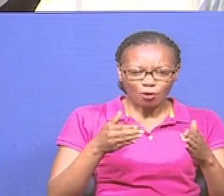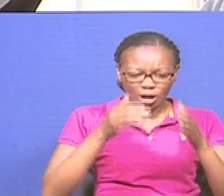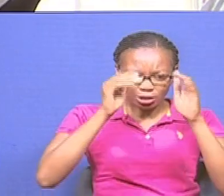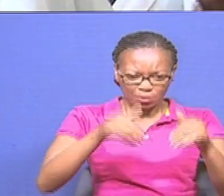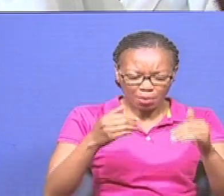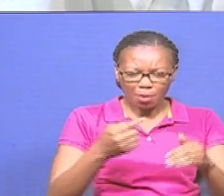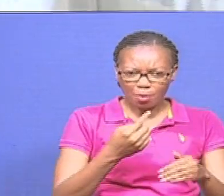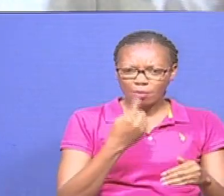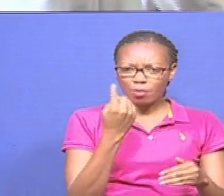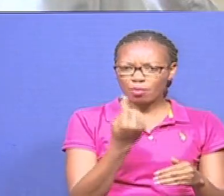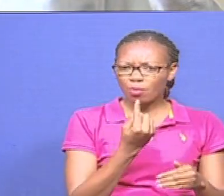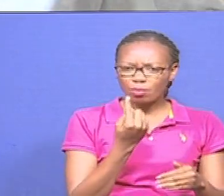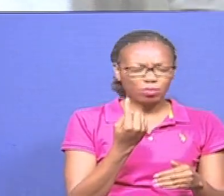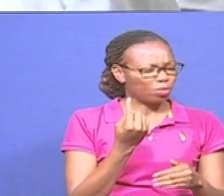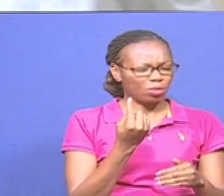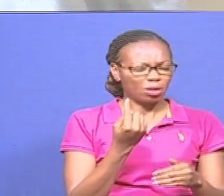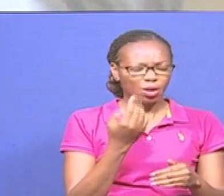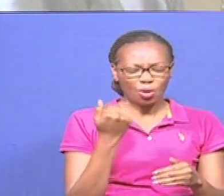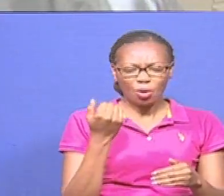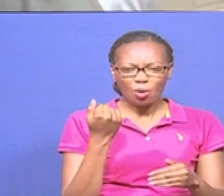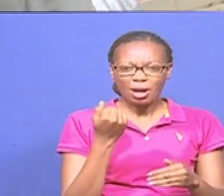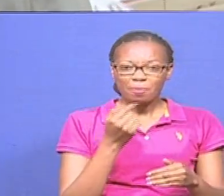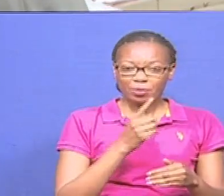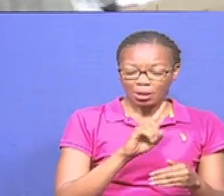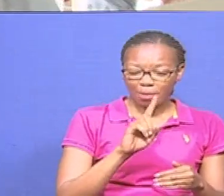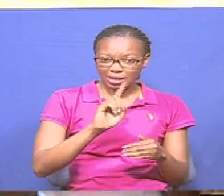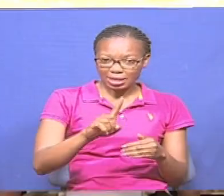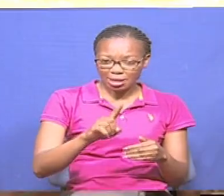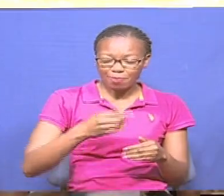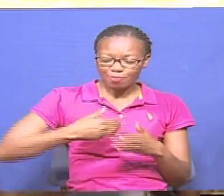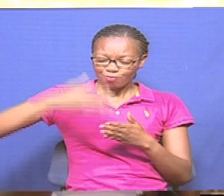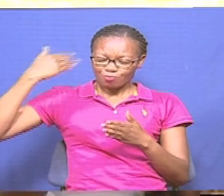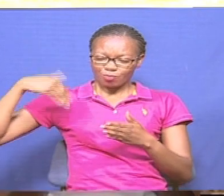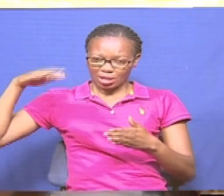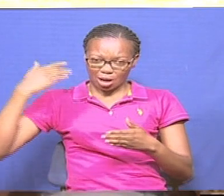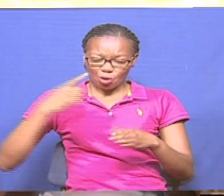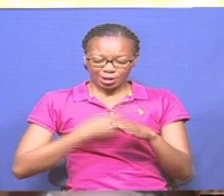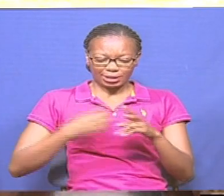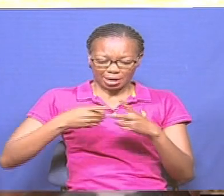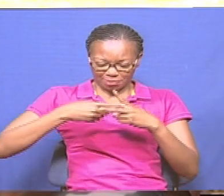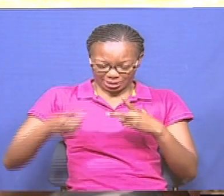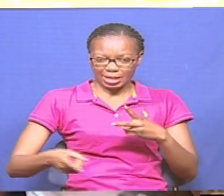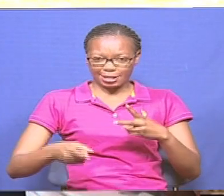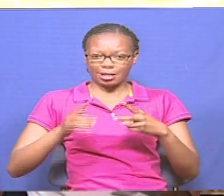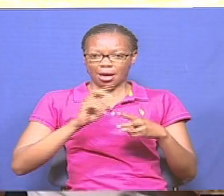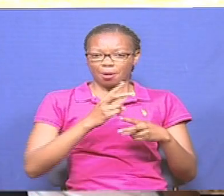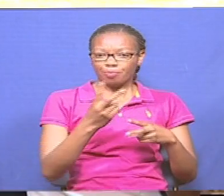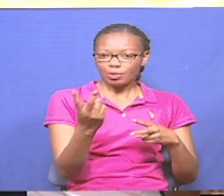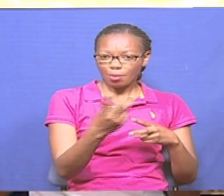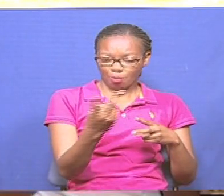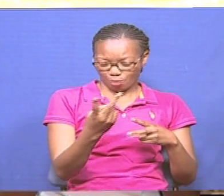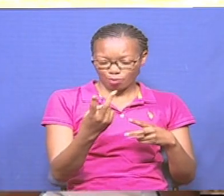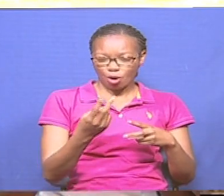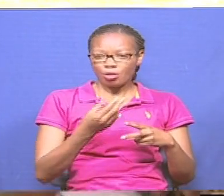biashara? Kulingana na watafiti wa chuo hiki waligundua hili. Hii program ilikuwa ya zamani, ilikuwa ya wanaume